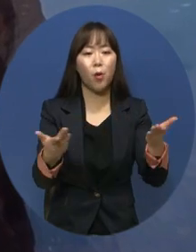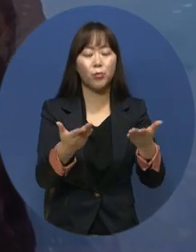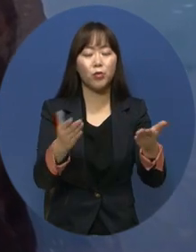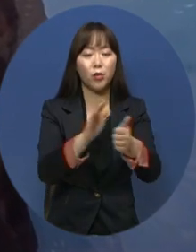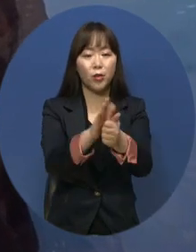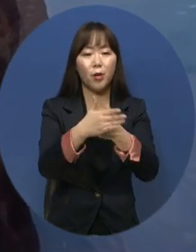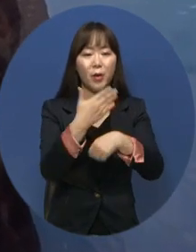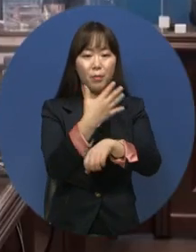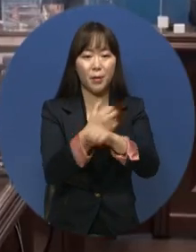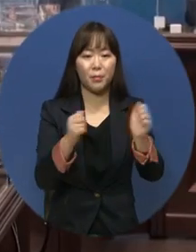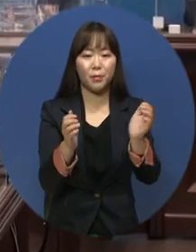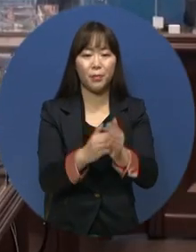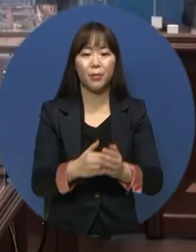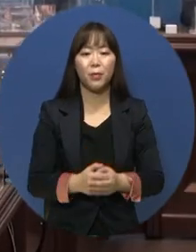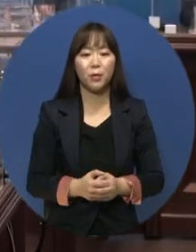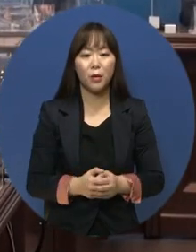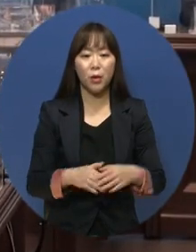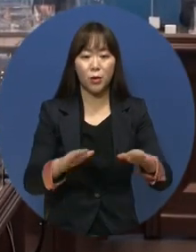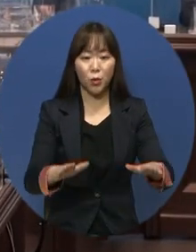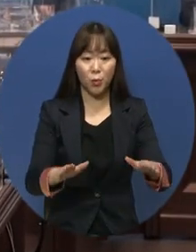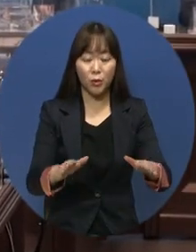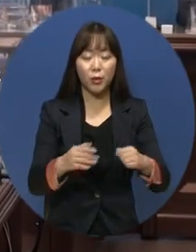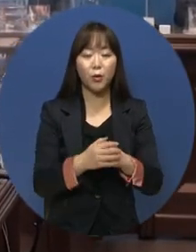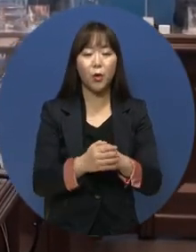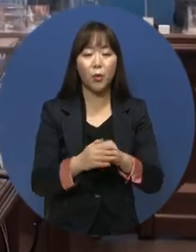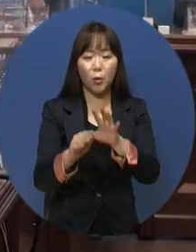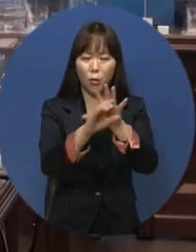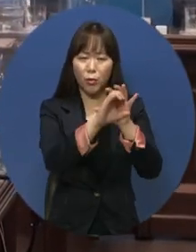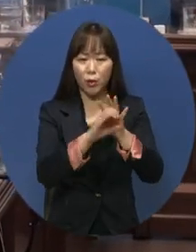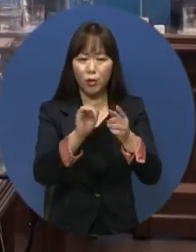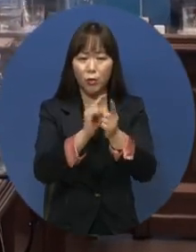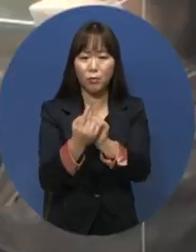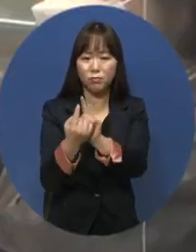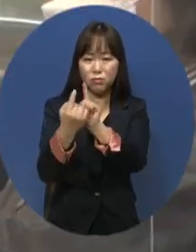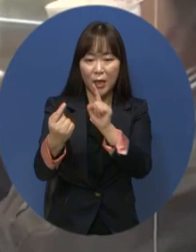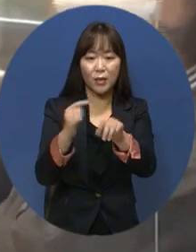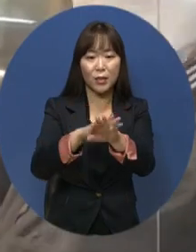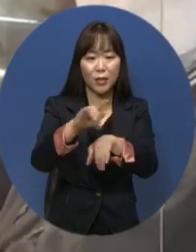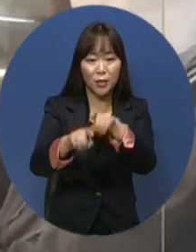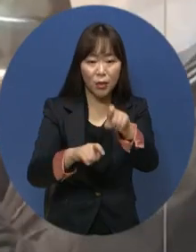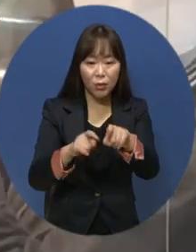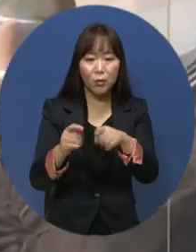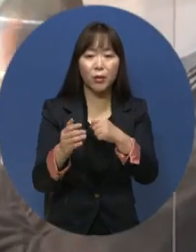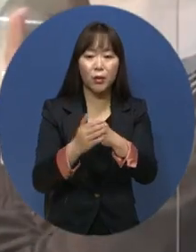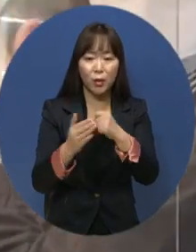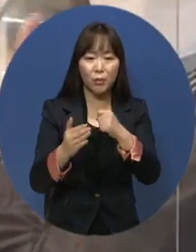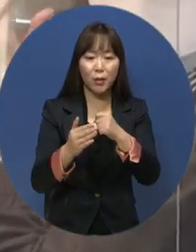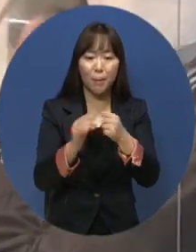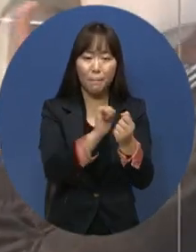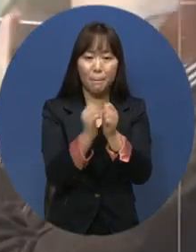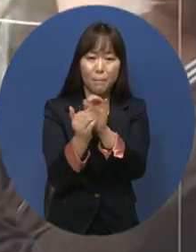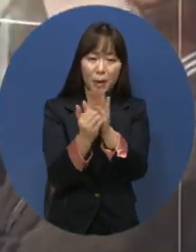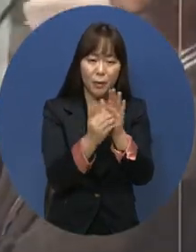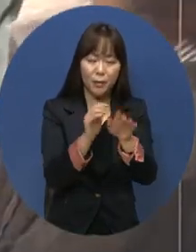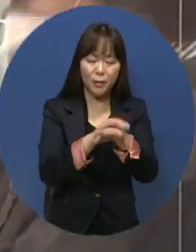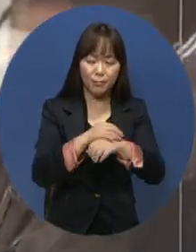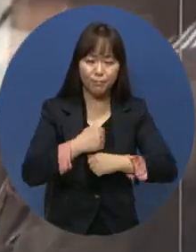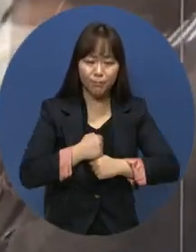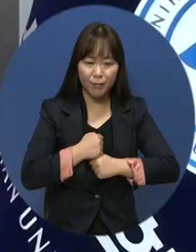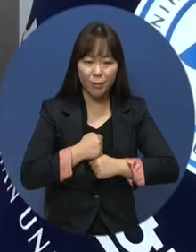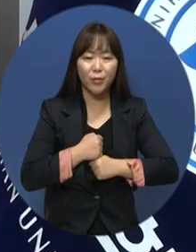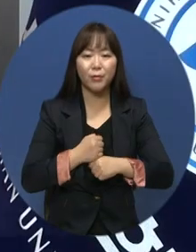협약을 체결했습니다. 이번 협약식은 코로나19 거리두기 실천으로 방역 지침을 준수하며